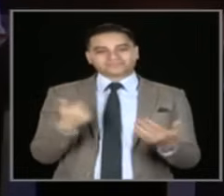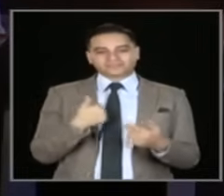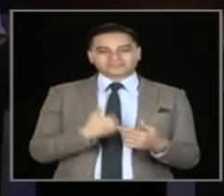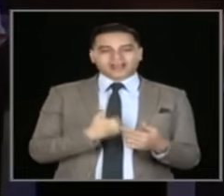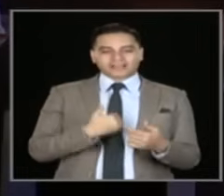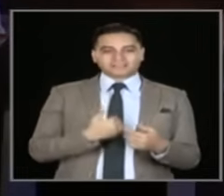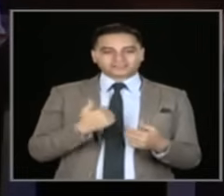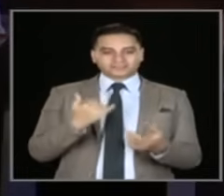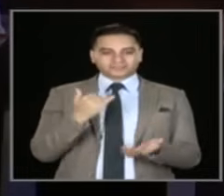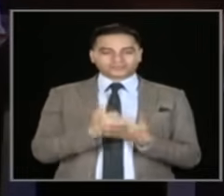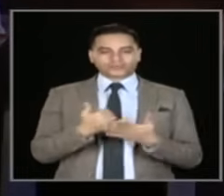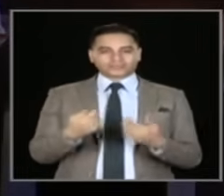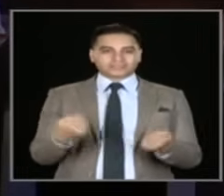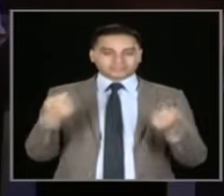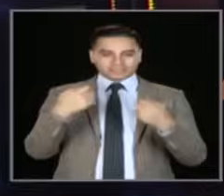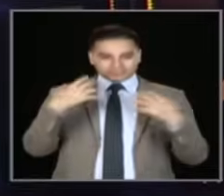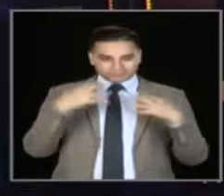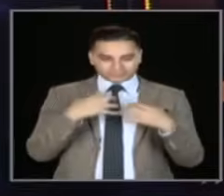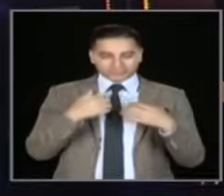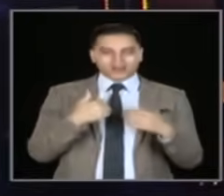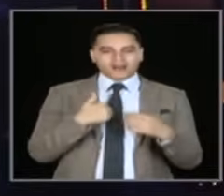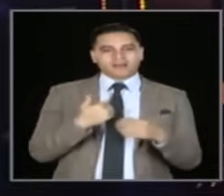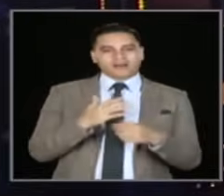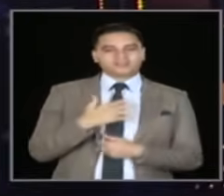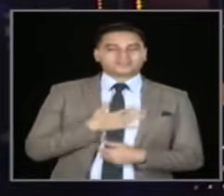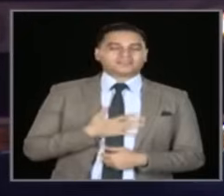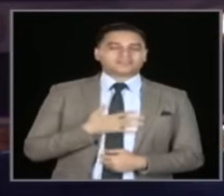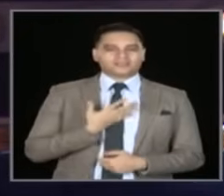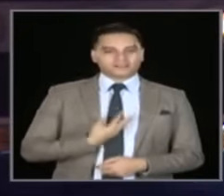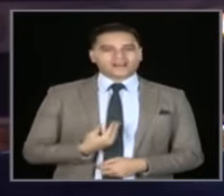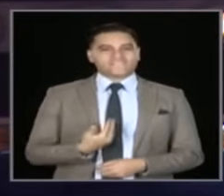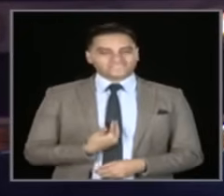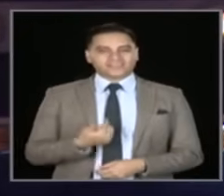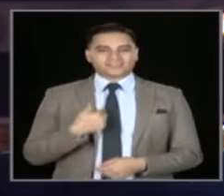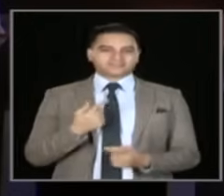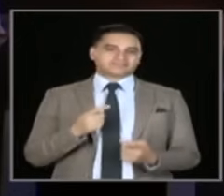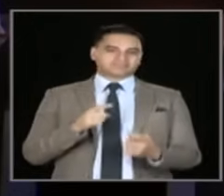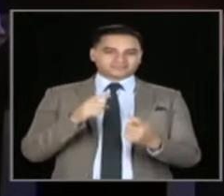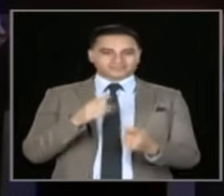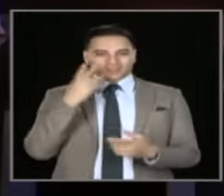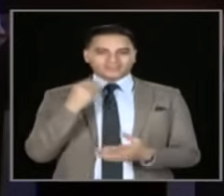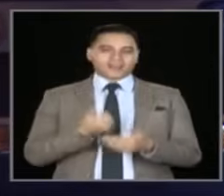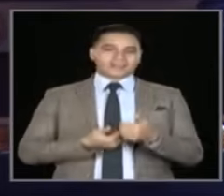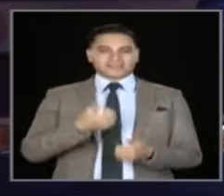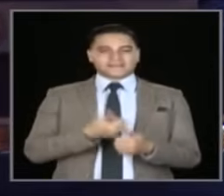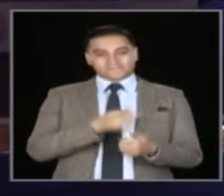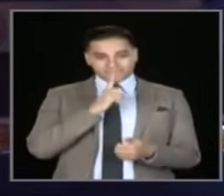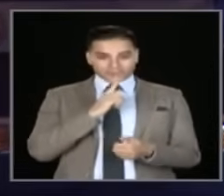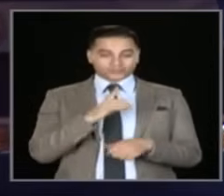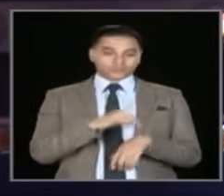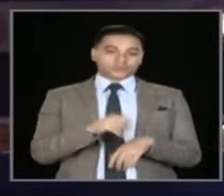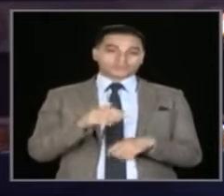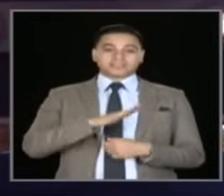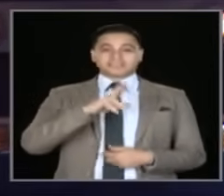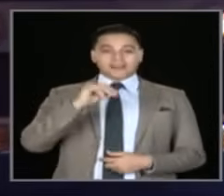الضغوطات اتشالت من عليا شوية. ف بالظبط كده، النهاردة مفيش ضغوط، فيعني استمتع بقى إن شاء الله. ولكن دكتور إسلام